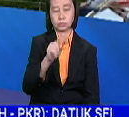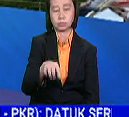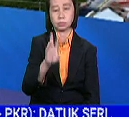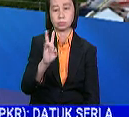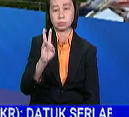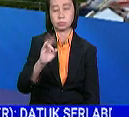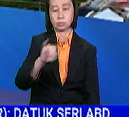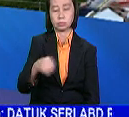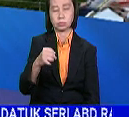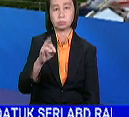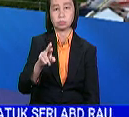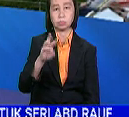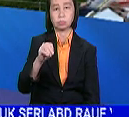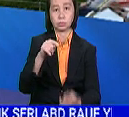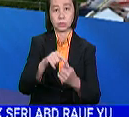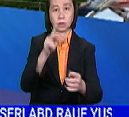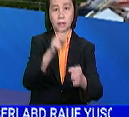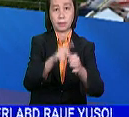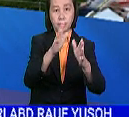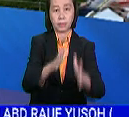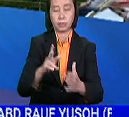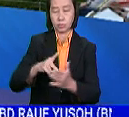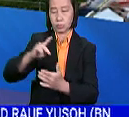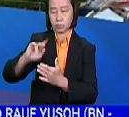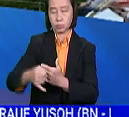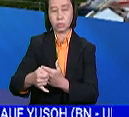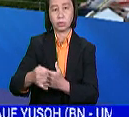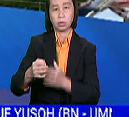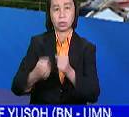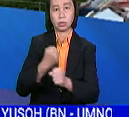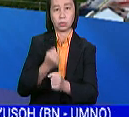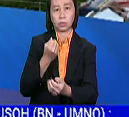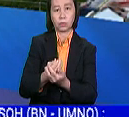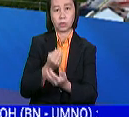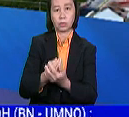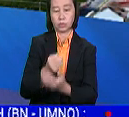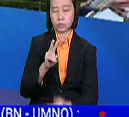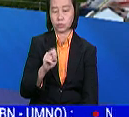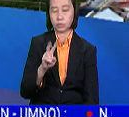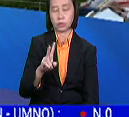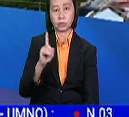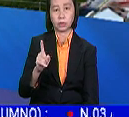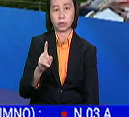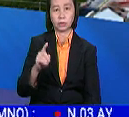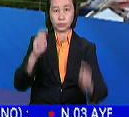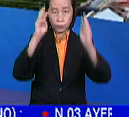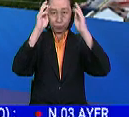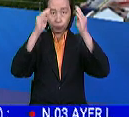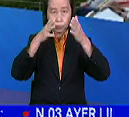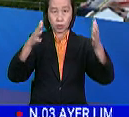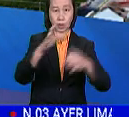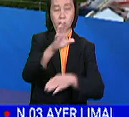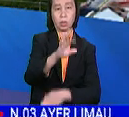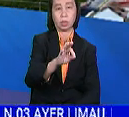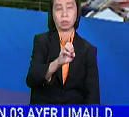77 juta Ringgit kepada peserta projectnya untuk tahun keuangan 2021 pengurus besar saudara